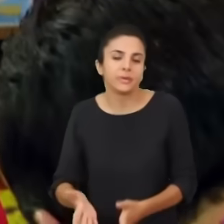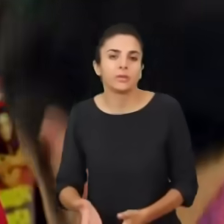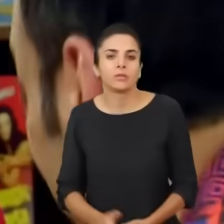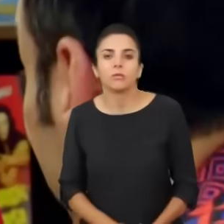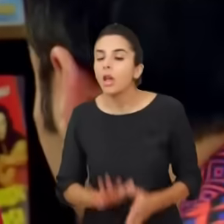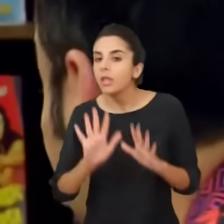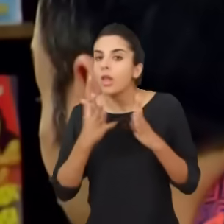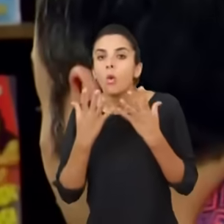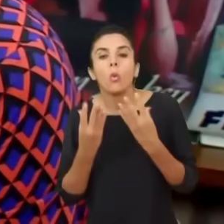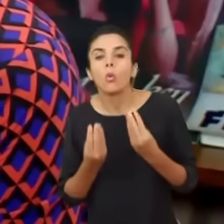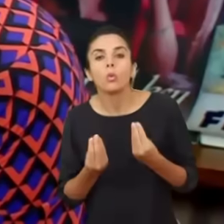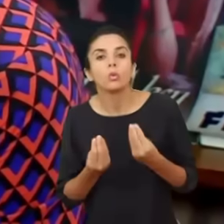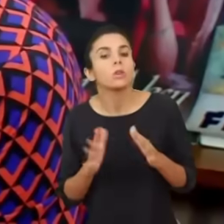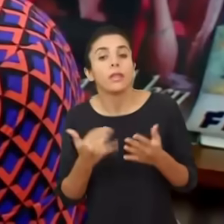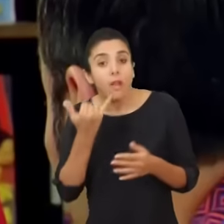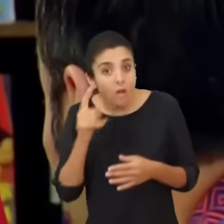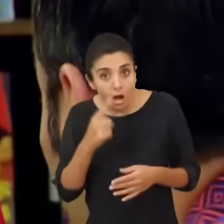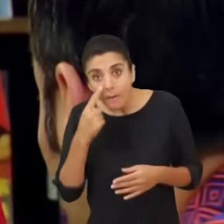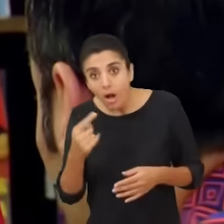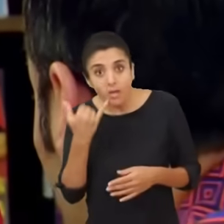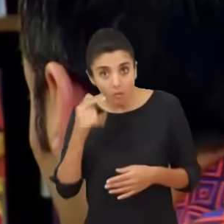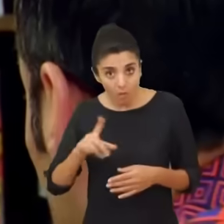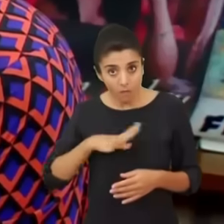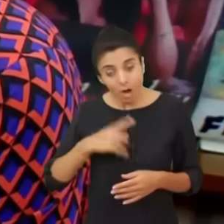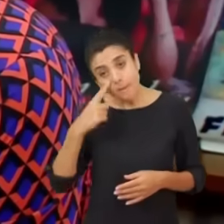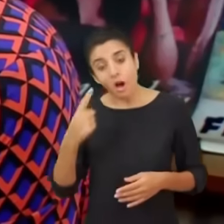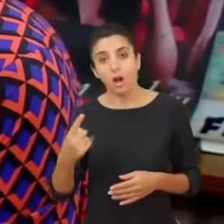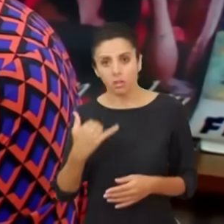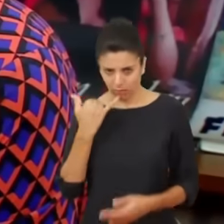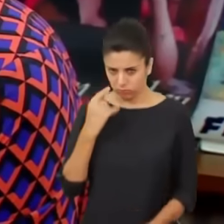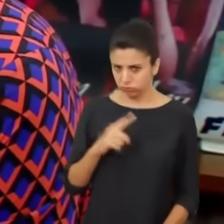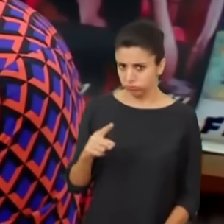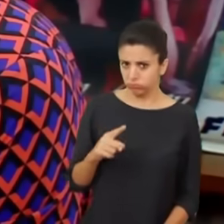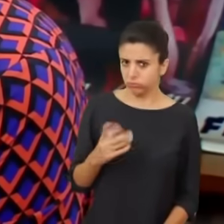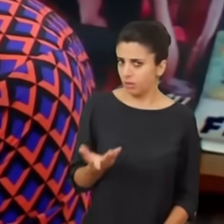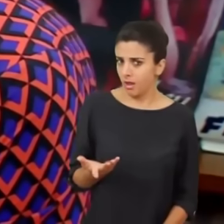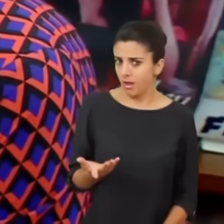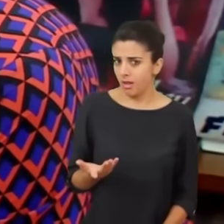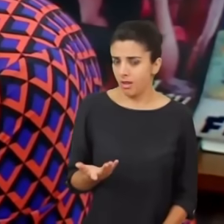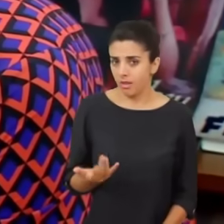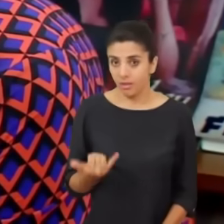Ne oldu? Telefon çalıyor. Ha? Telefon çalıyor Ergun. Telefon mu çalıyor? Evet çalıyor.